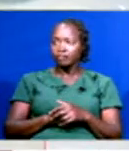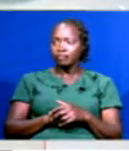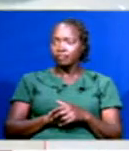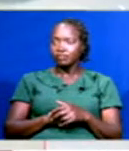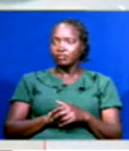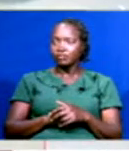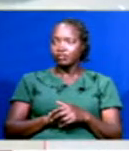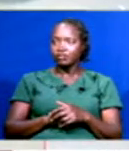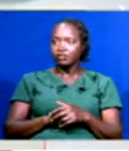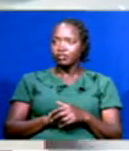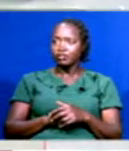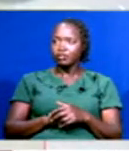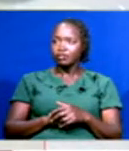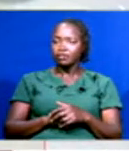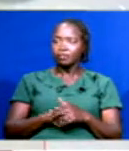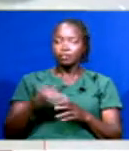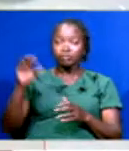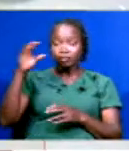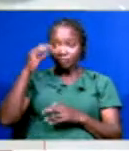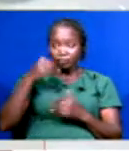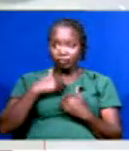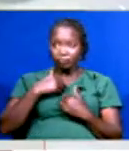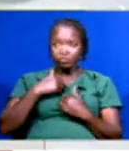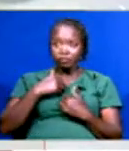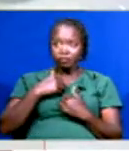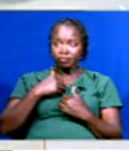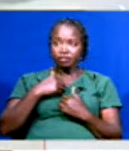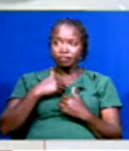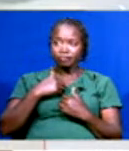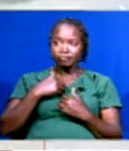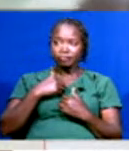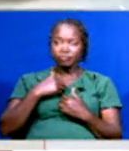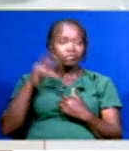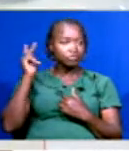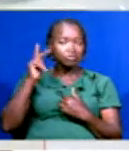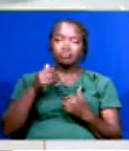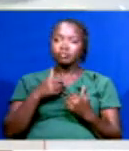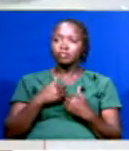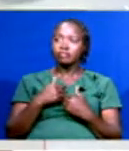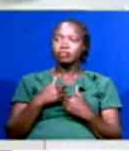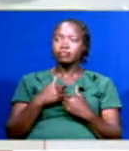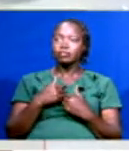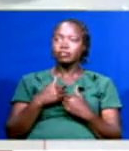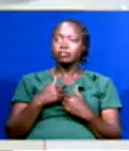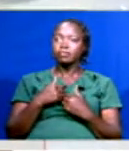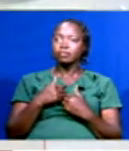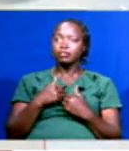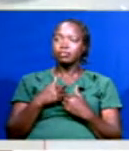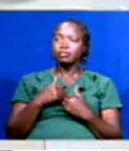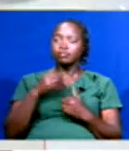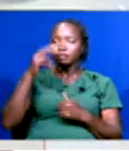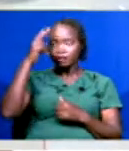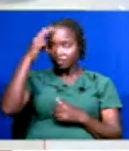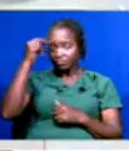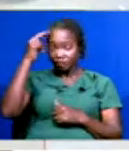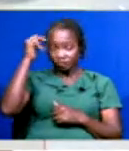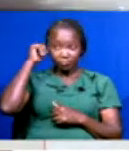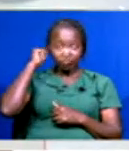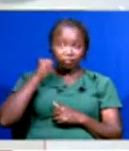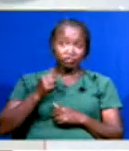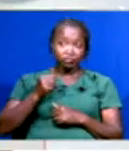tuko na Muhammad Ali. Pale Kisii, tuko na Osoro. Pale Masaini, tuko